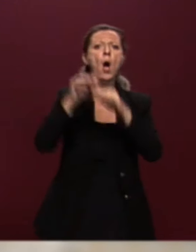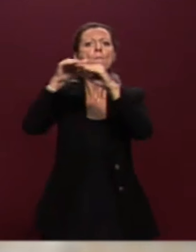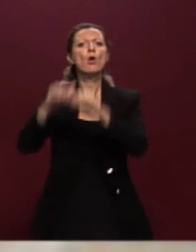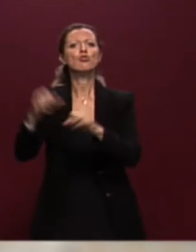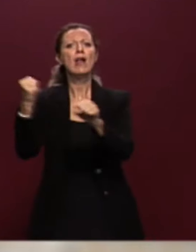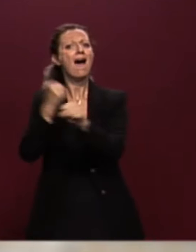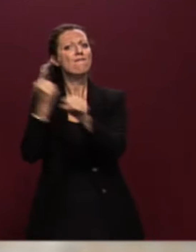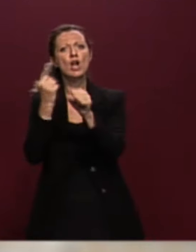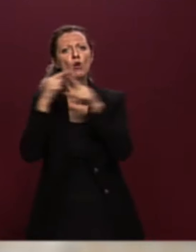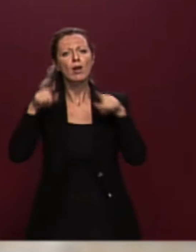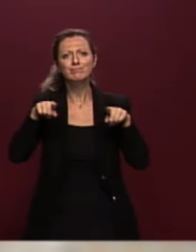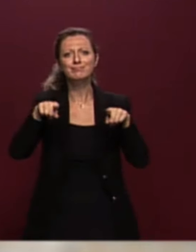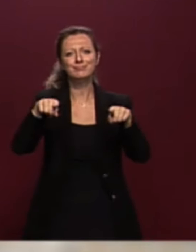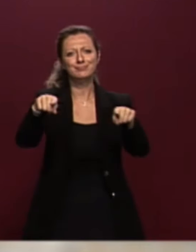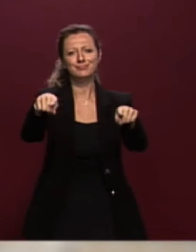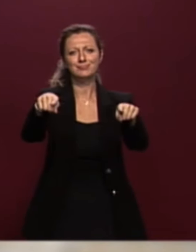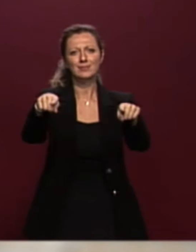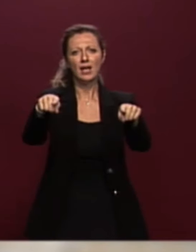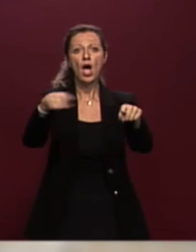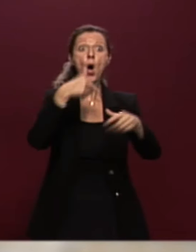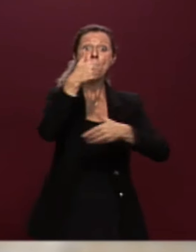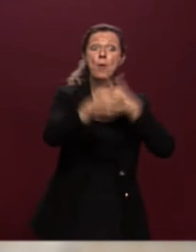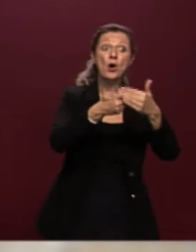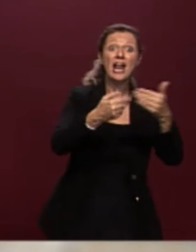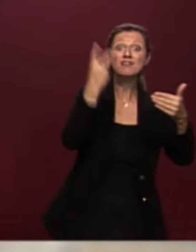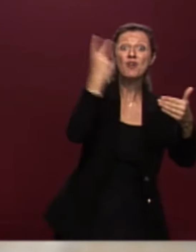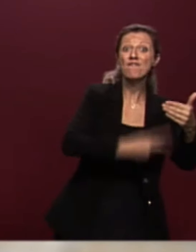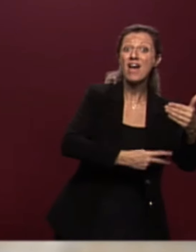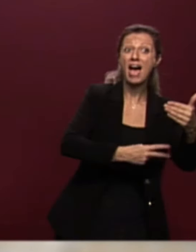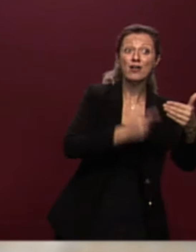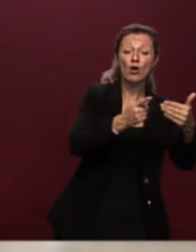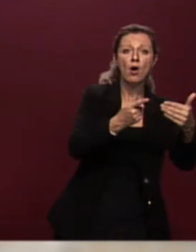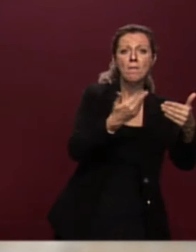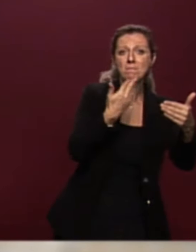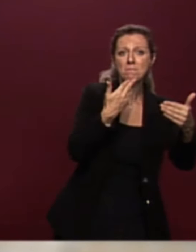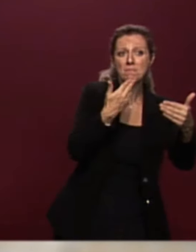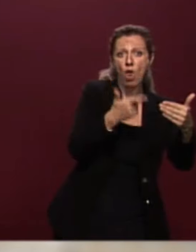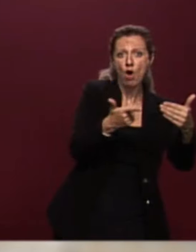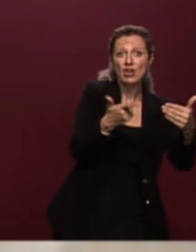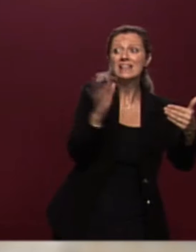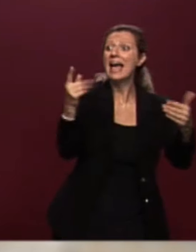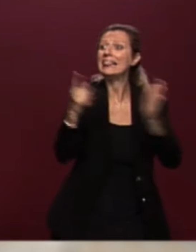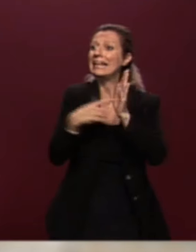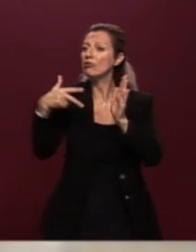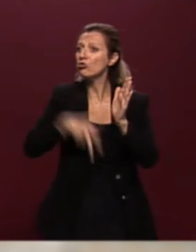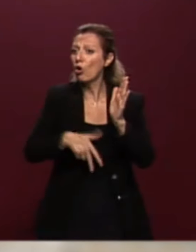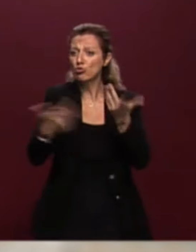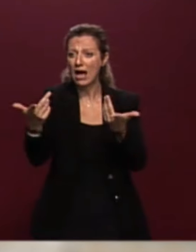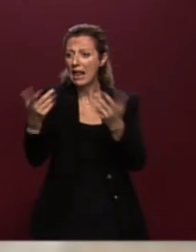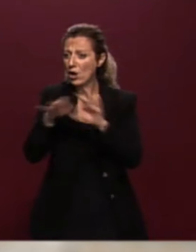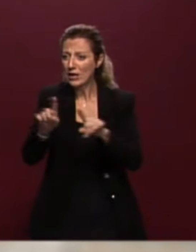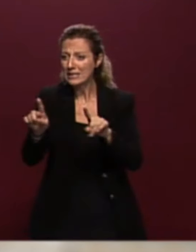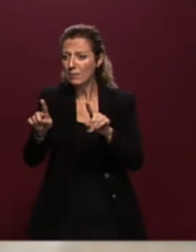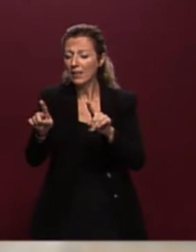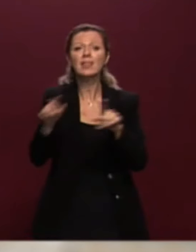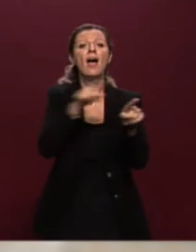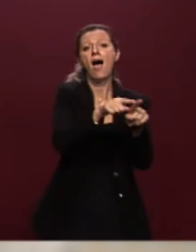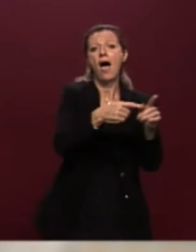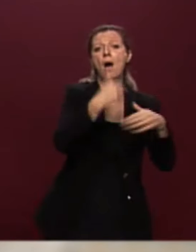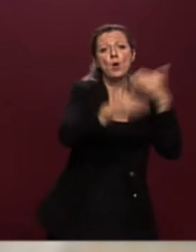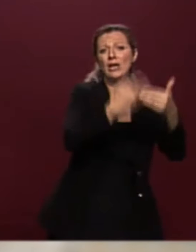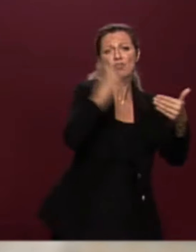lavoratori. Non c'è vero progresso se i diritti sociali non sono rispettati.